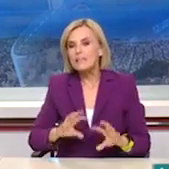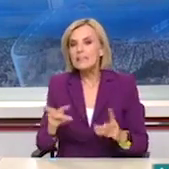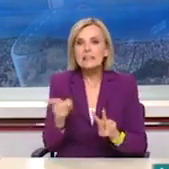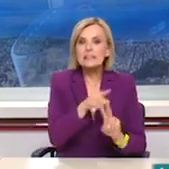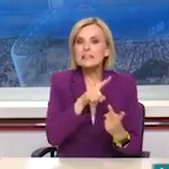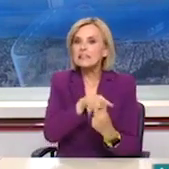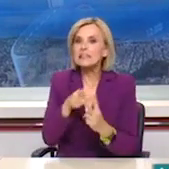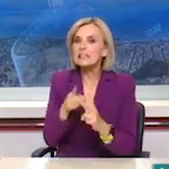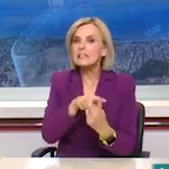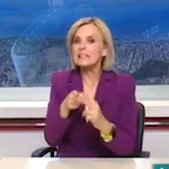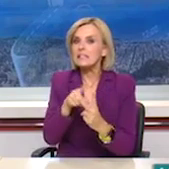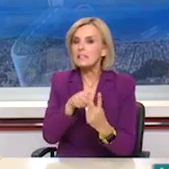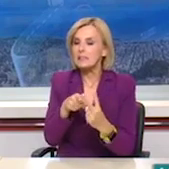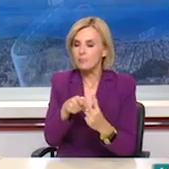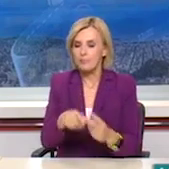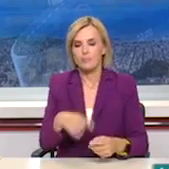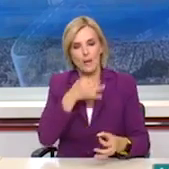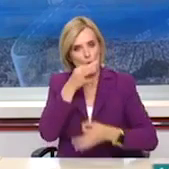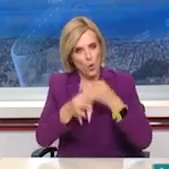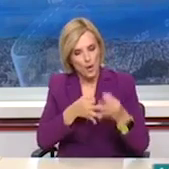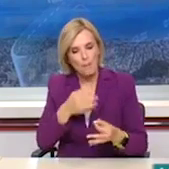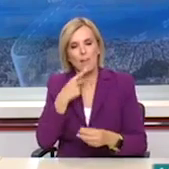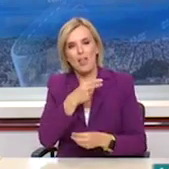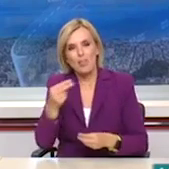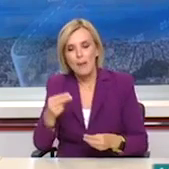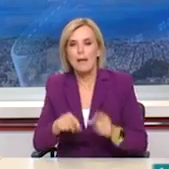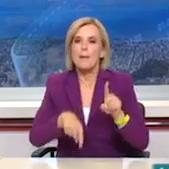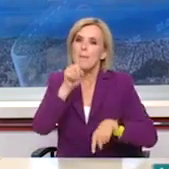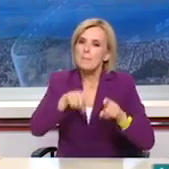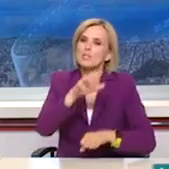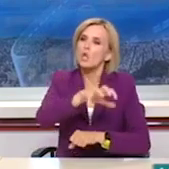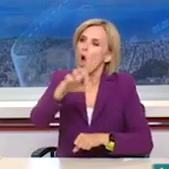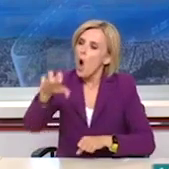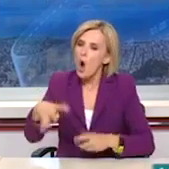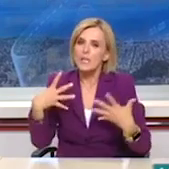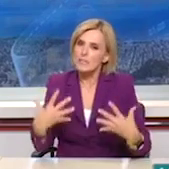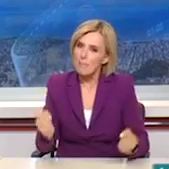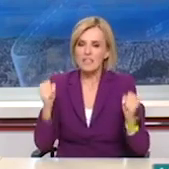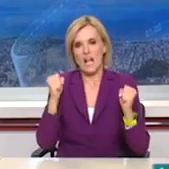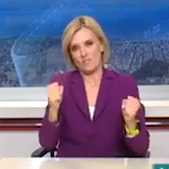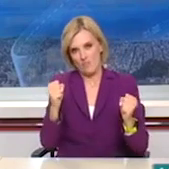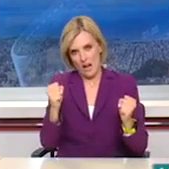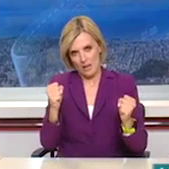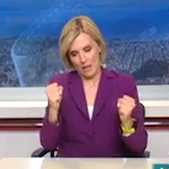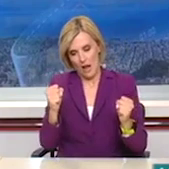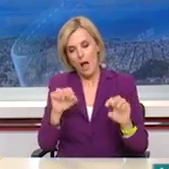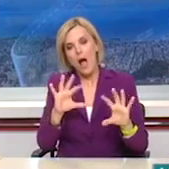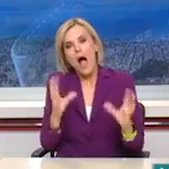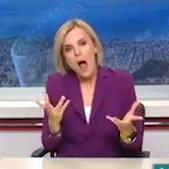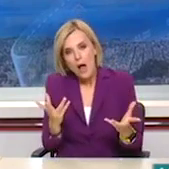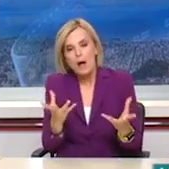ερώτημα αυτό με αυτά που σας είπα προηγουμένως για τις χώρες και τον ορισμό των χωρών οι οποίες θα είναι ασφαλές να ταξιδέψει κανείς. Σίγουρα